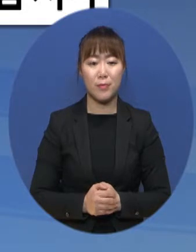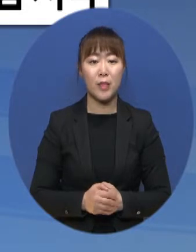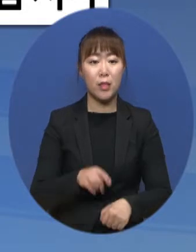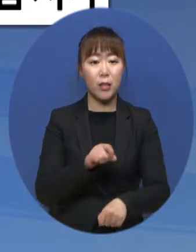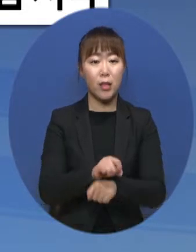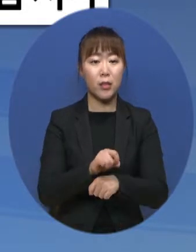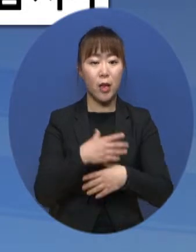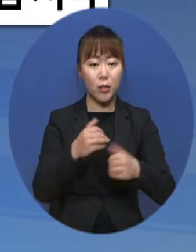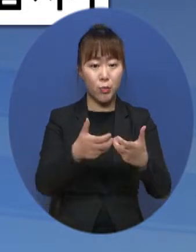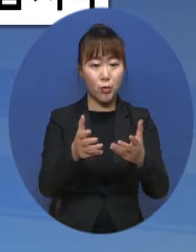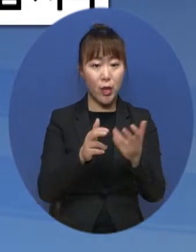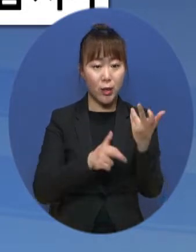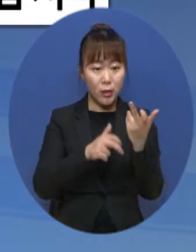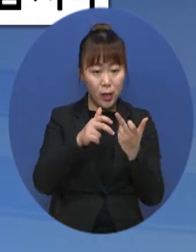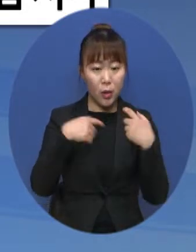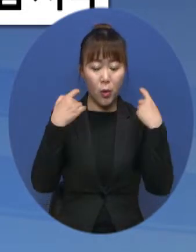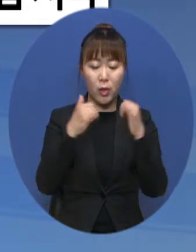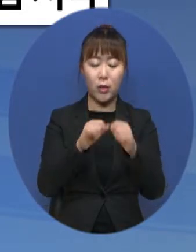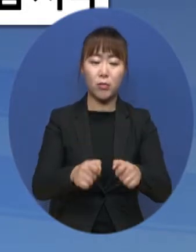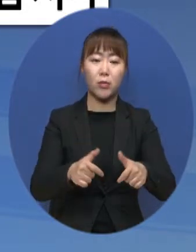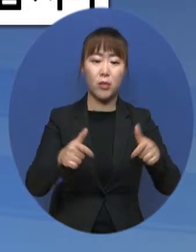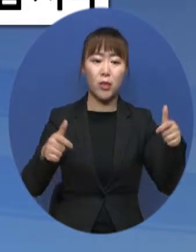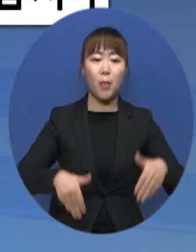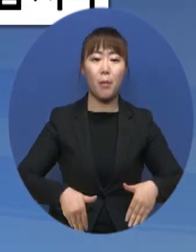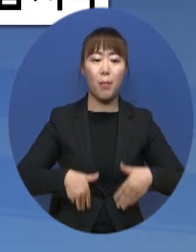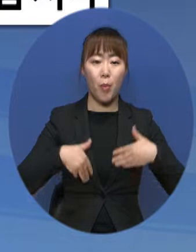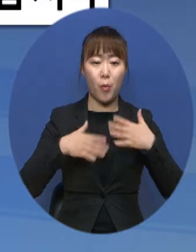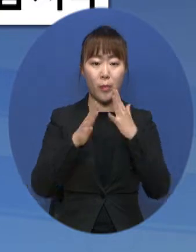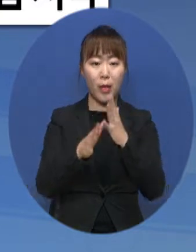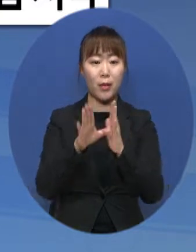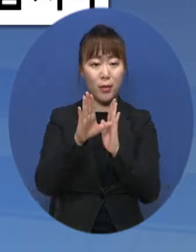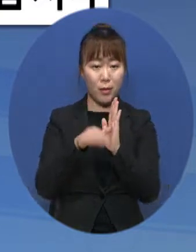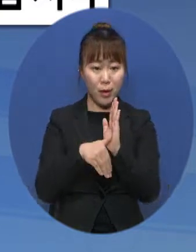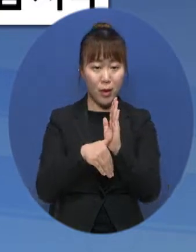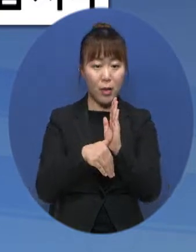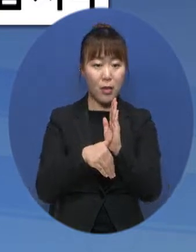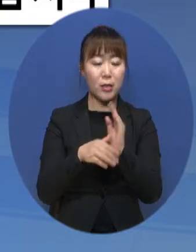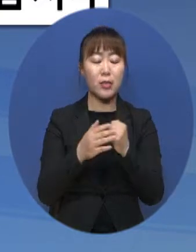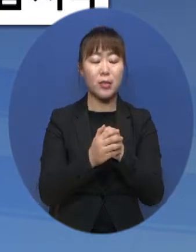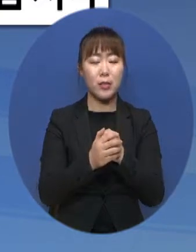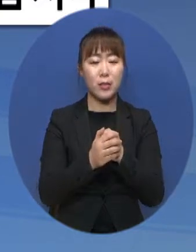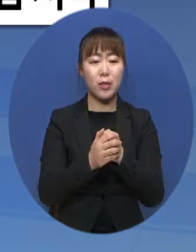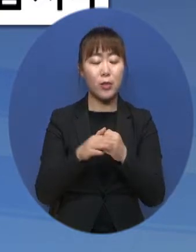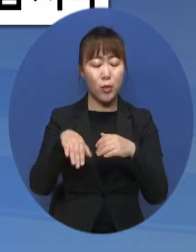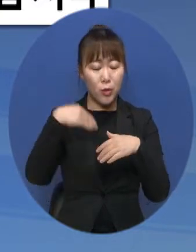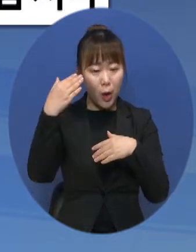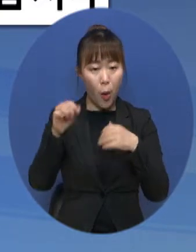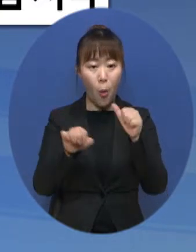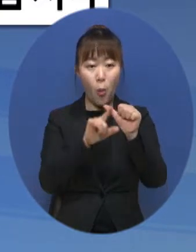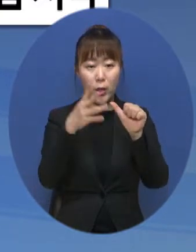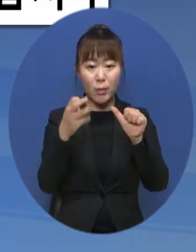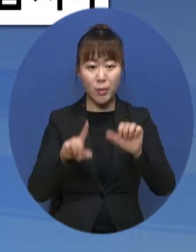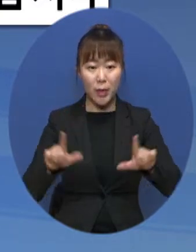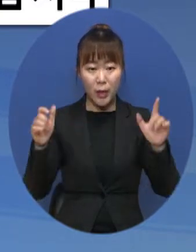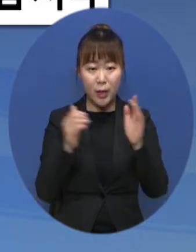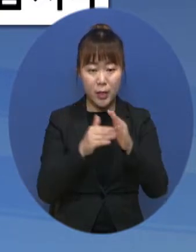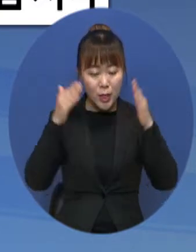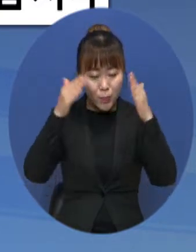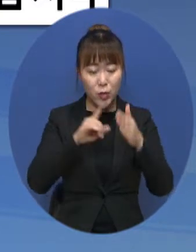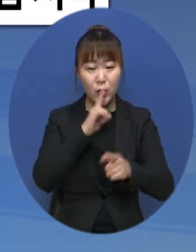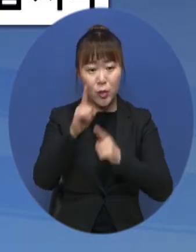행정안전부가 등산객이나 관광객이 늘어나는 봄나들이철을 맞아 다음 달 31일까지를 집중신고기간으로